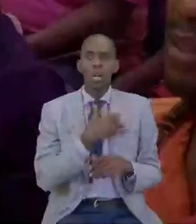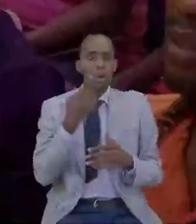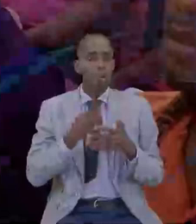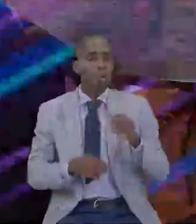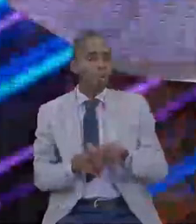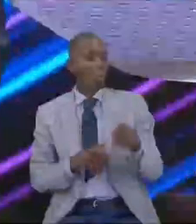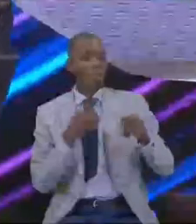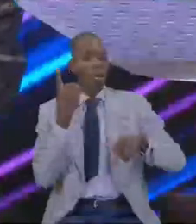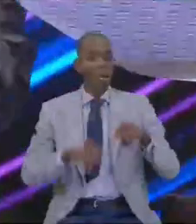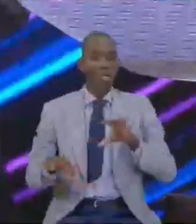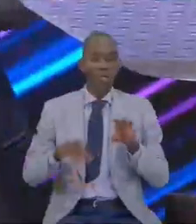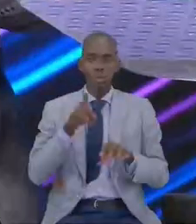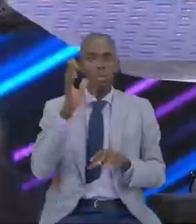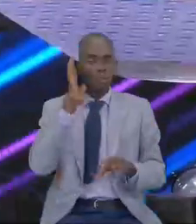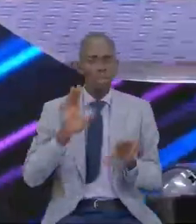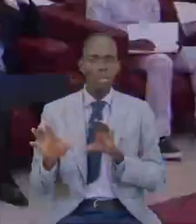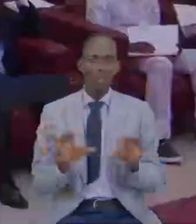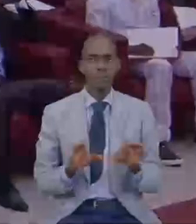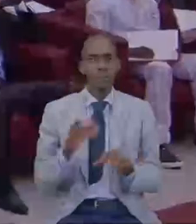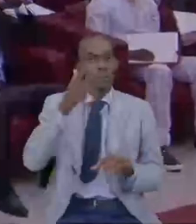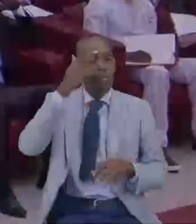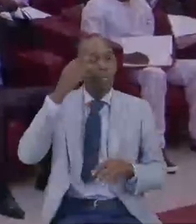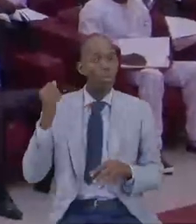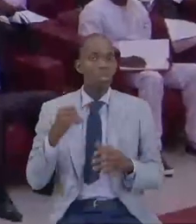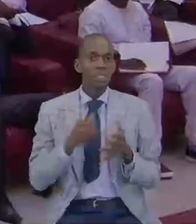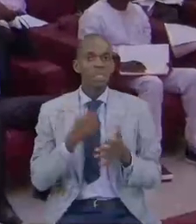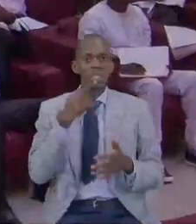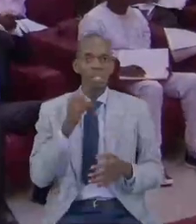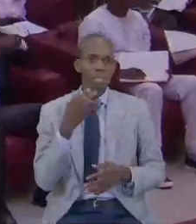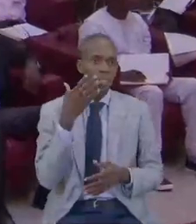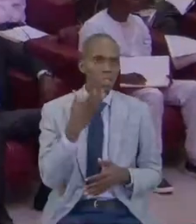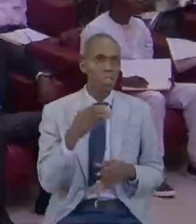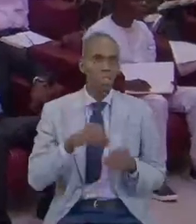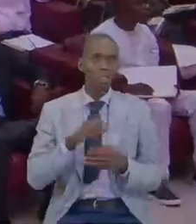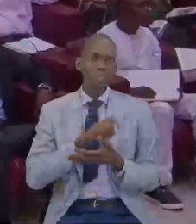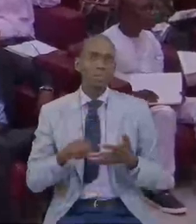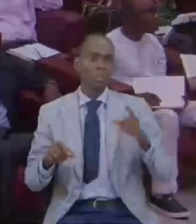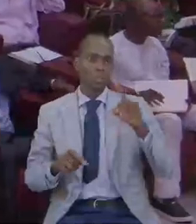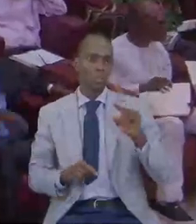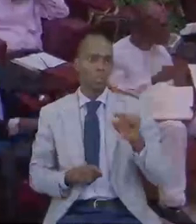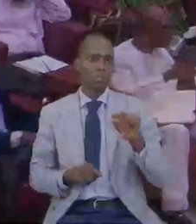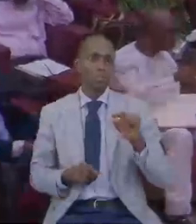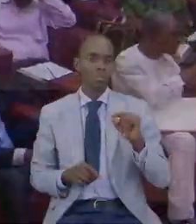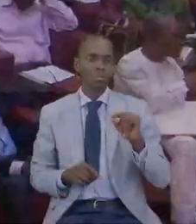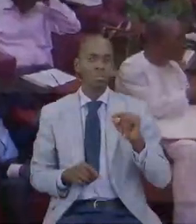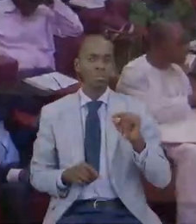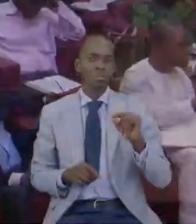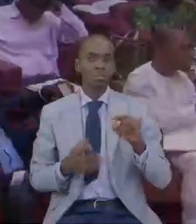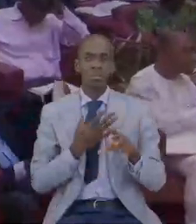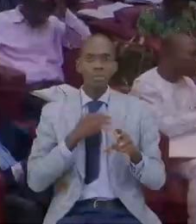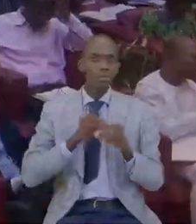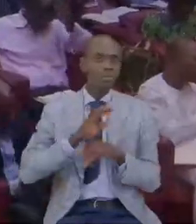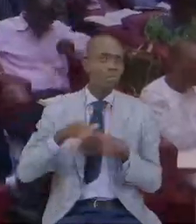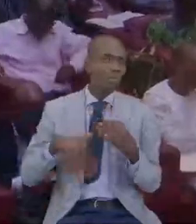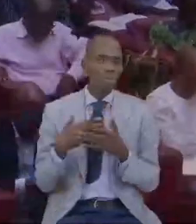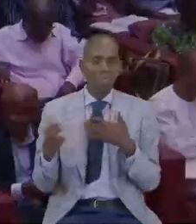tu le feras. Parce qu'on dit, verset 20, sur tous les objets qui réclamaient de la